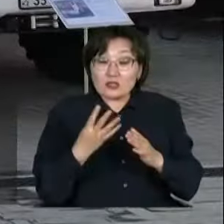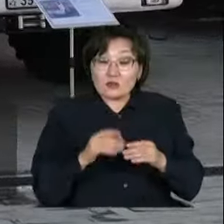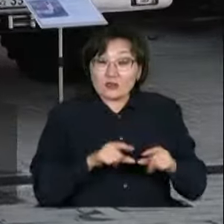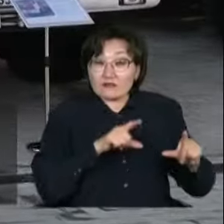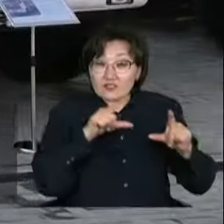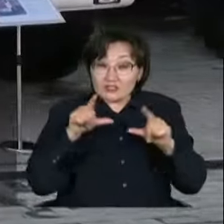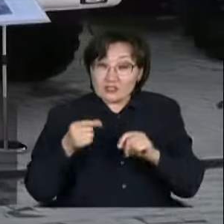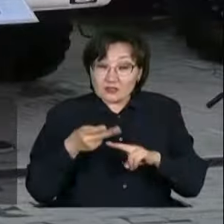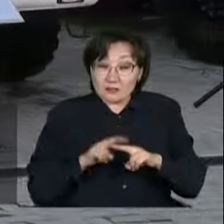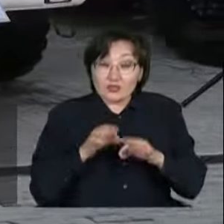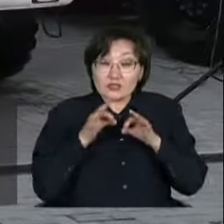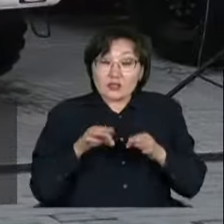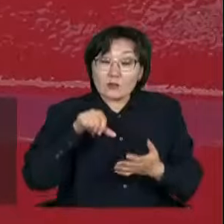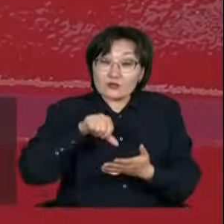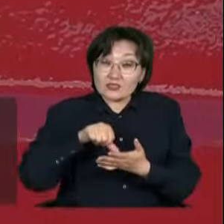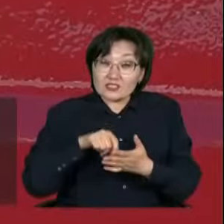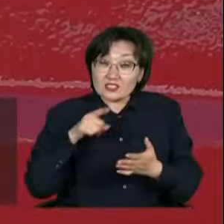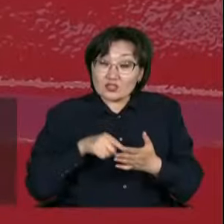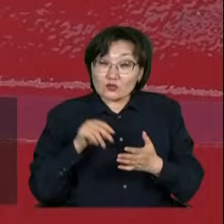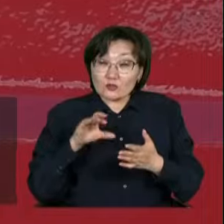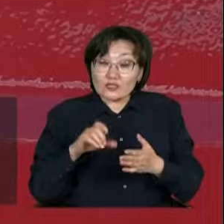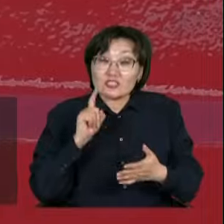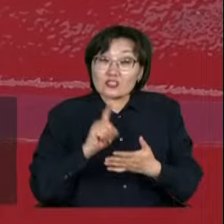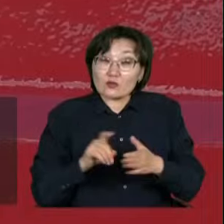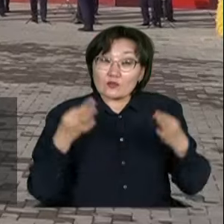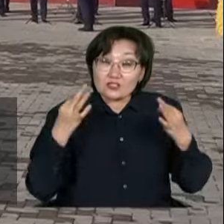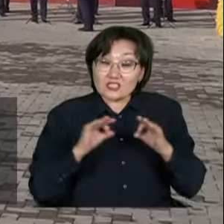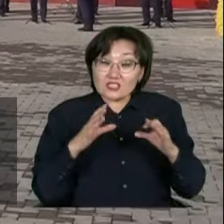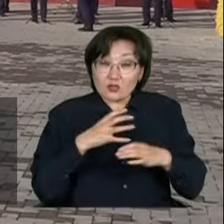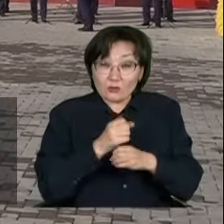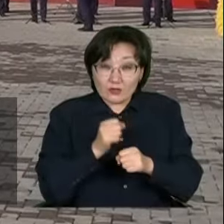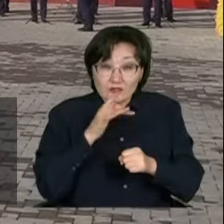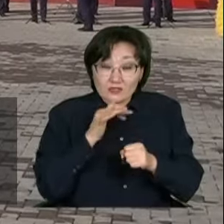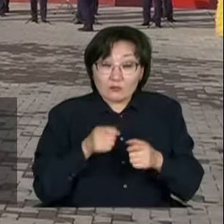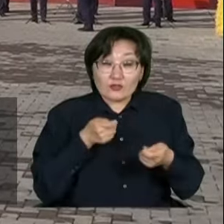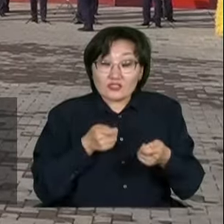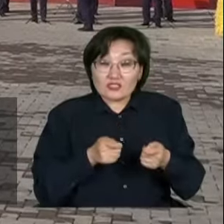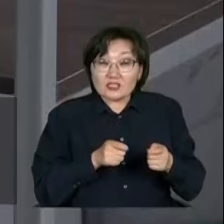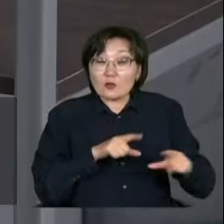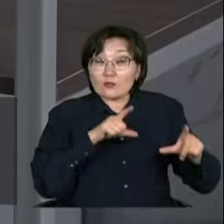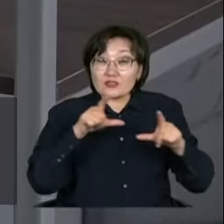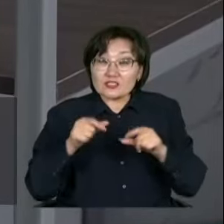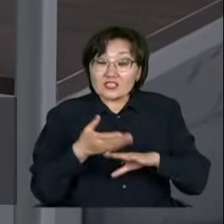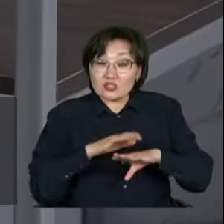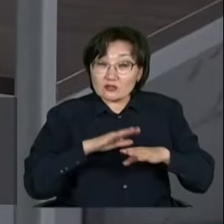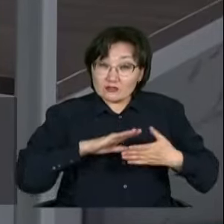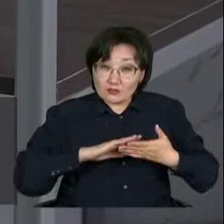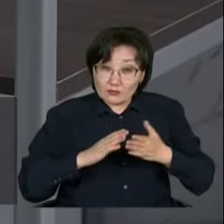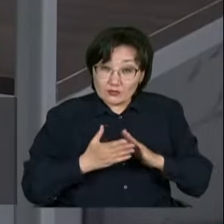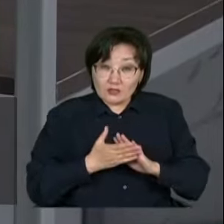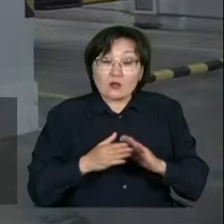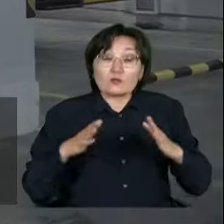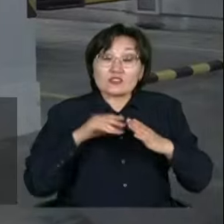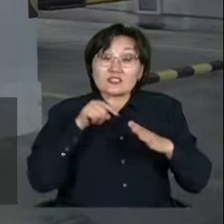выезда. Это, по словам представителей городского ДЧС, должно позволить сократить время реагирования на чрезвычайные происшествия. В здании